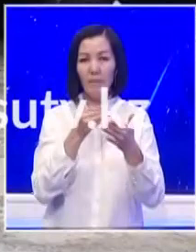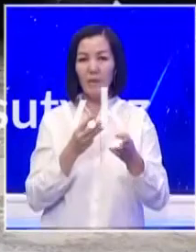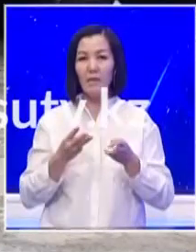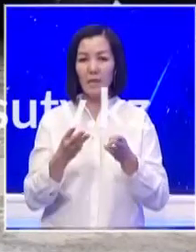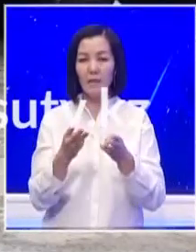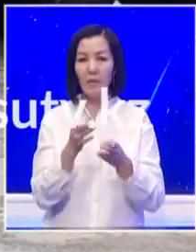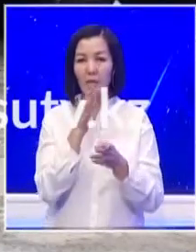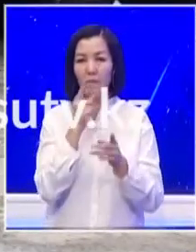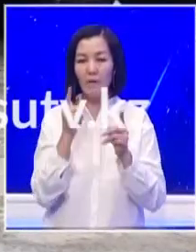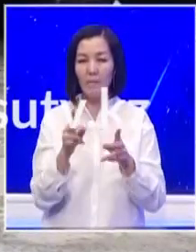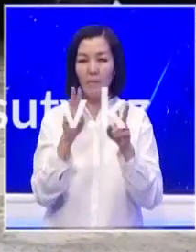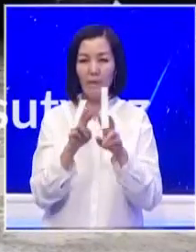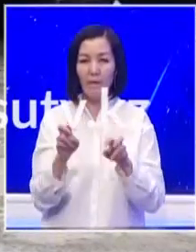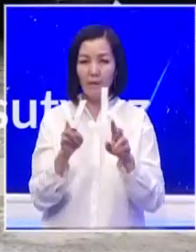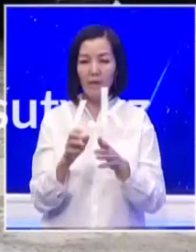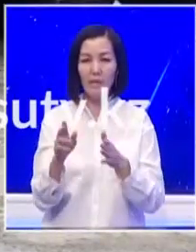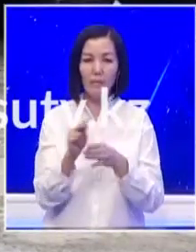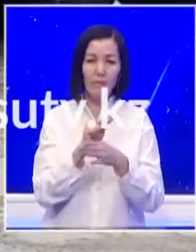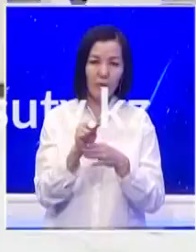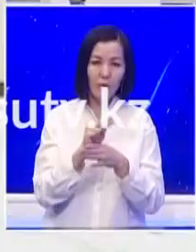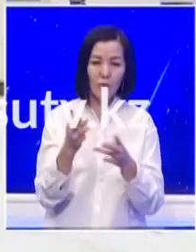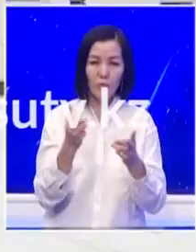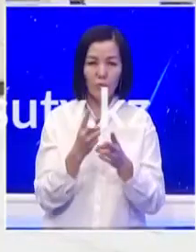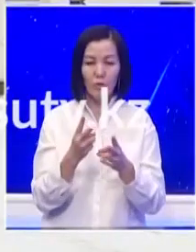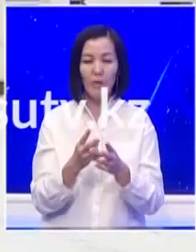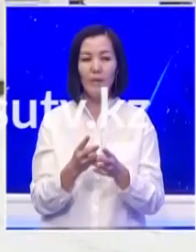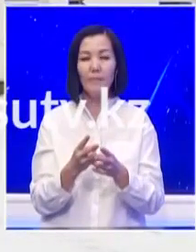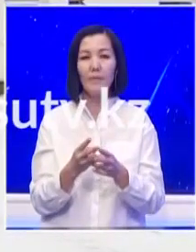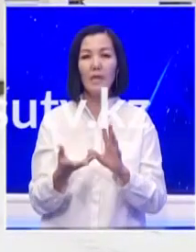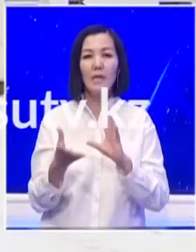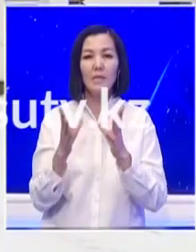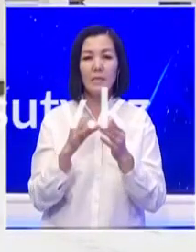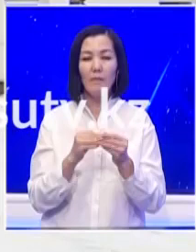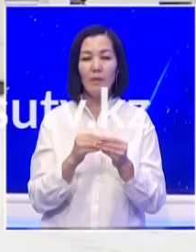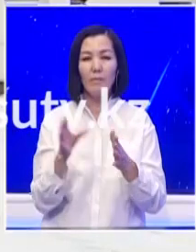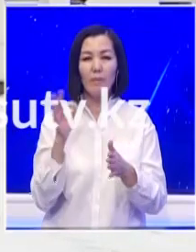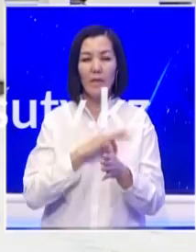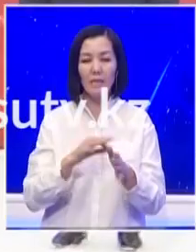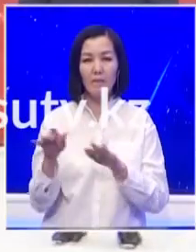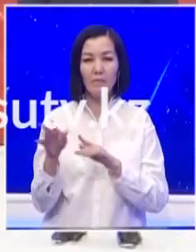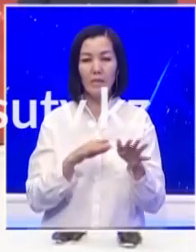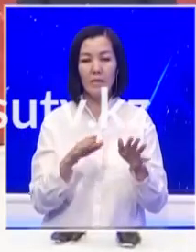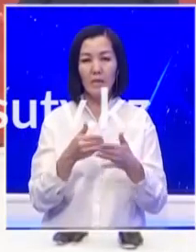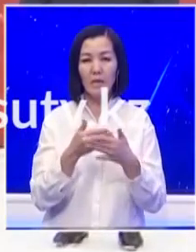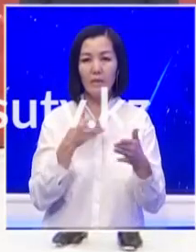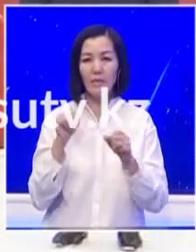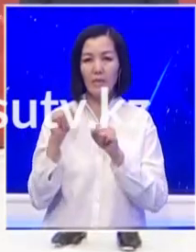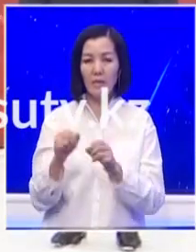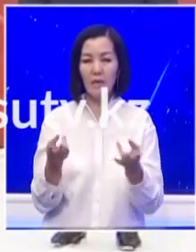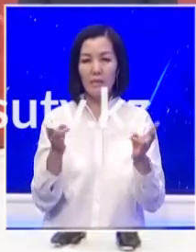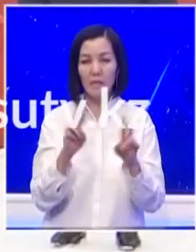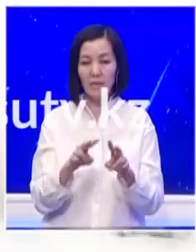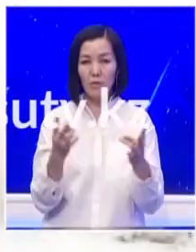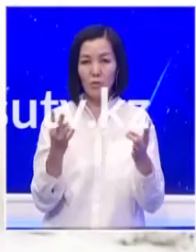периодом проверять печи, замазывать трещины. И все же самым действенным методом спасения людей от угара есть и остается